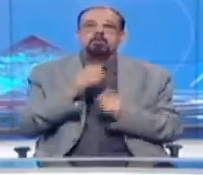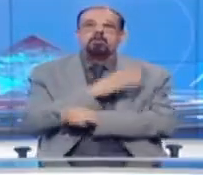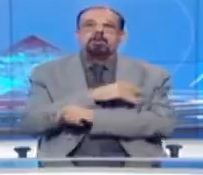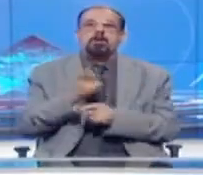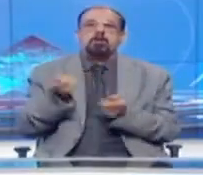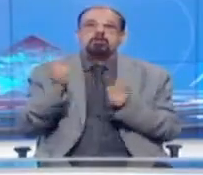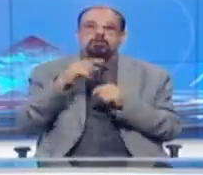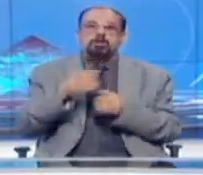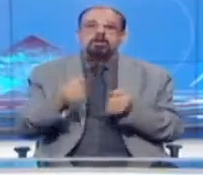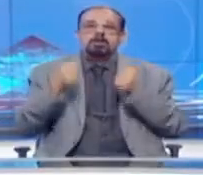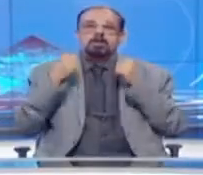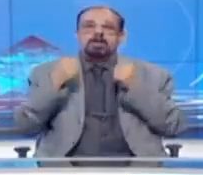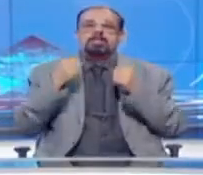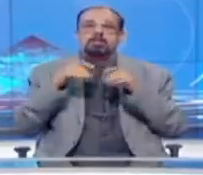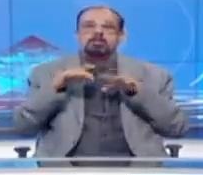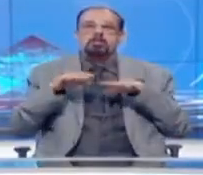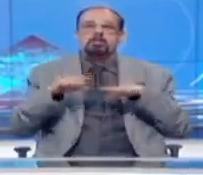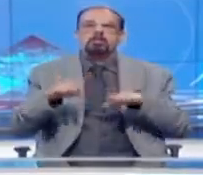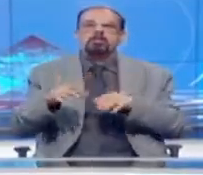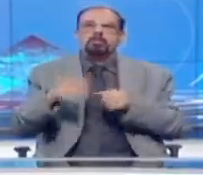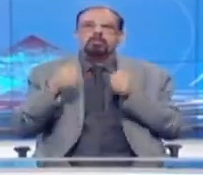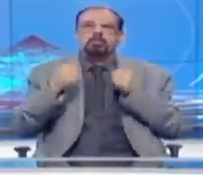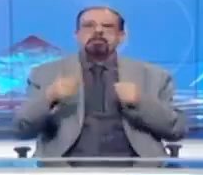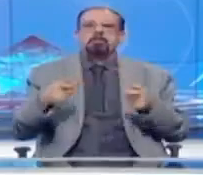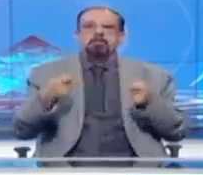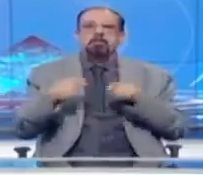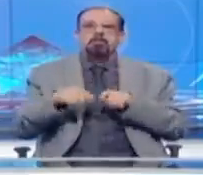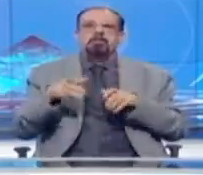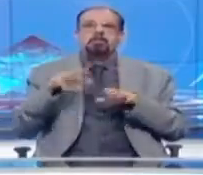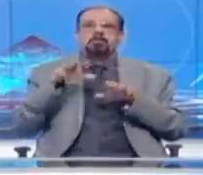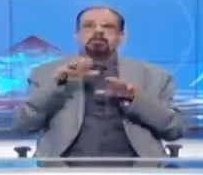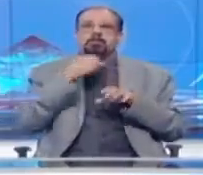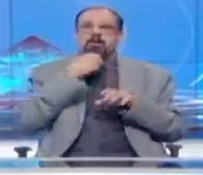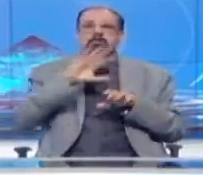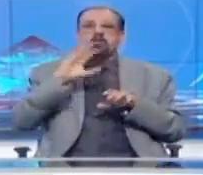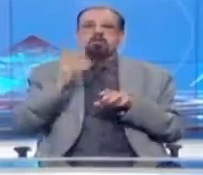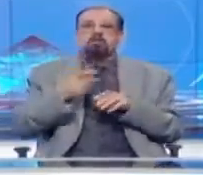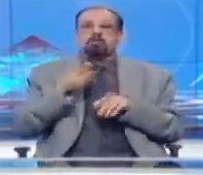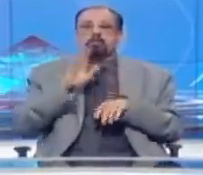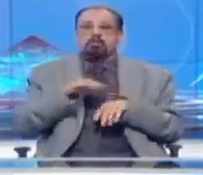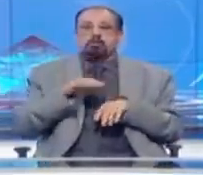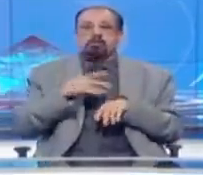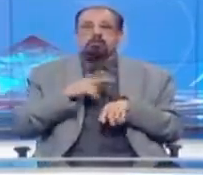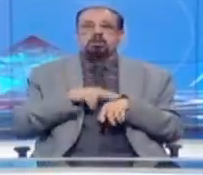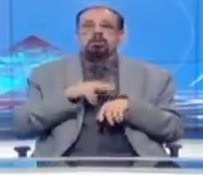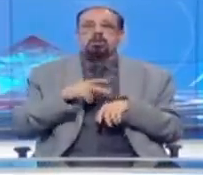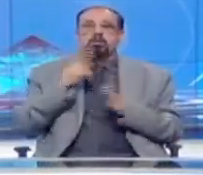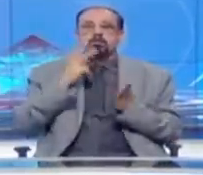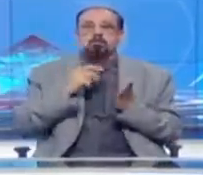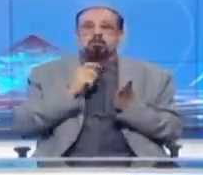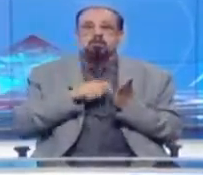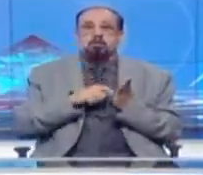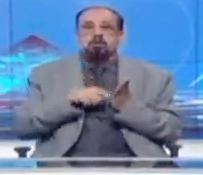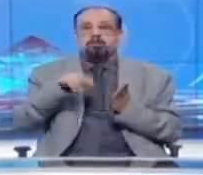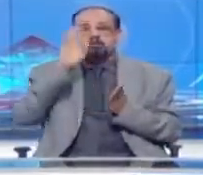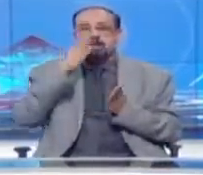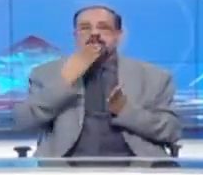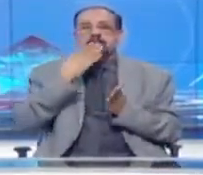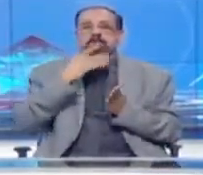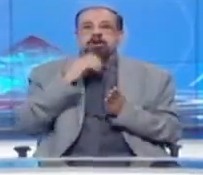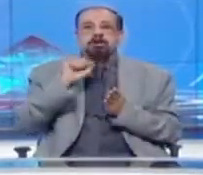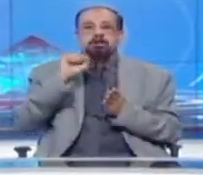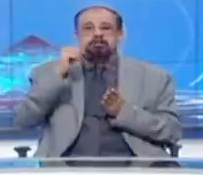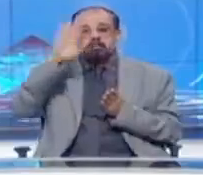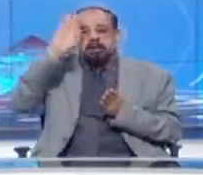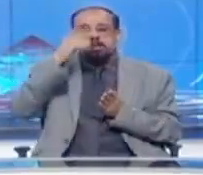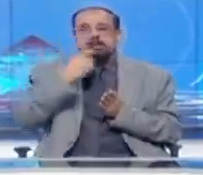يوم آخر من الإضرابات والاحتجاجات على مستوى البلاد خلال فترة زيارته. وكان من المقرر أن يقوم